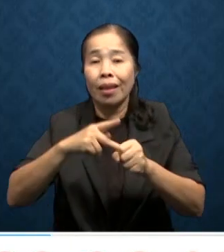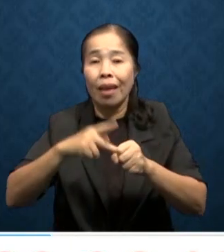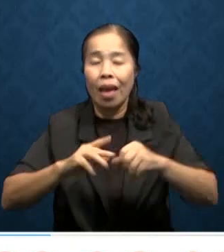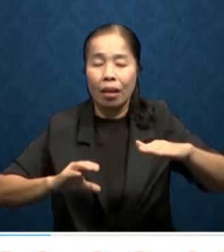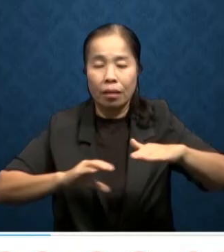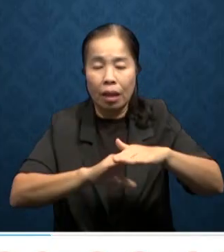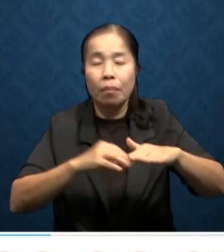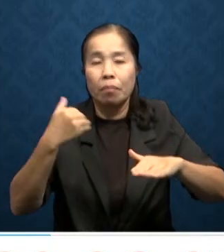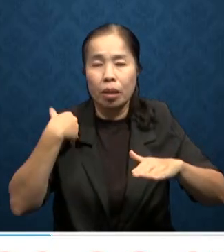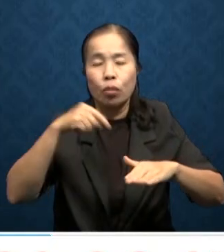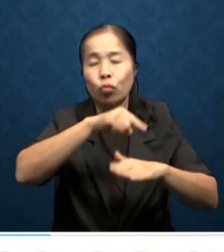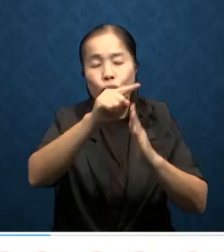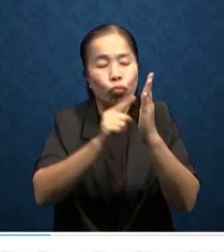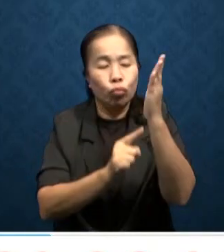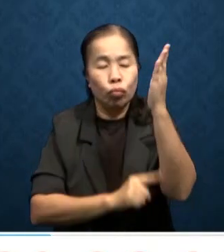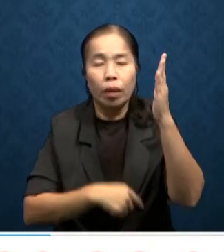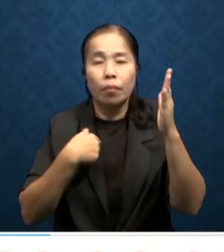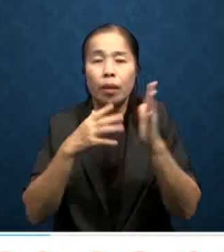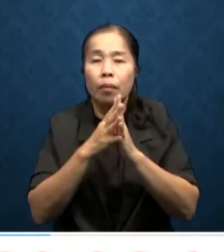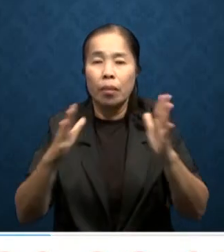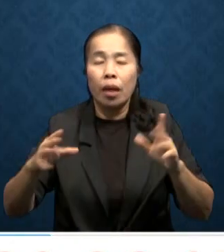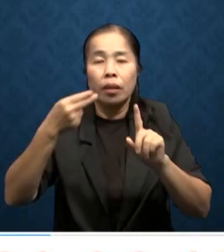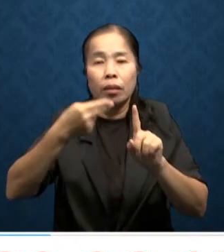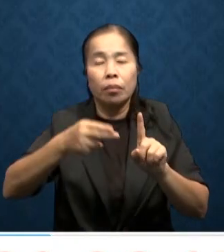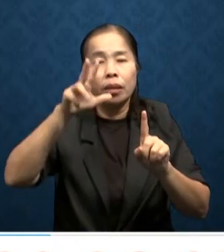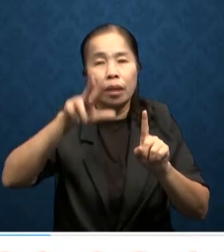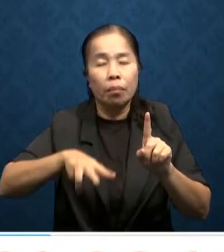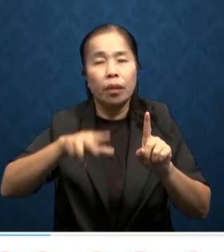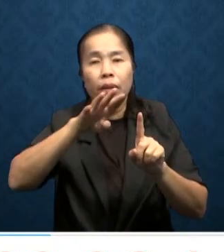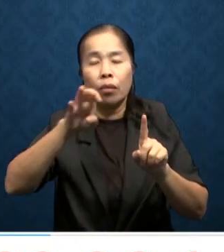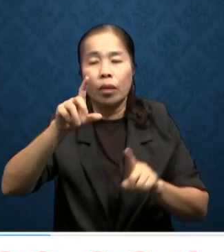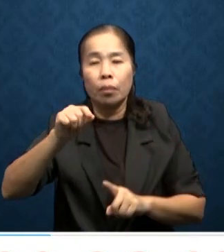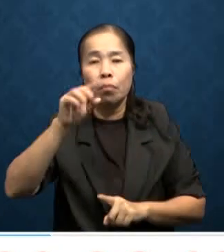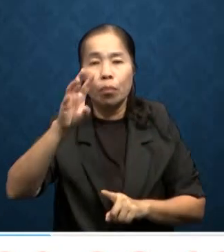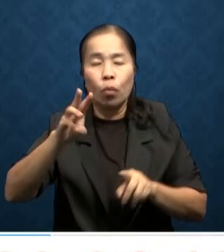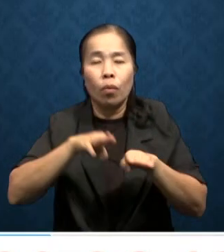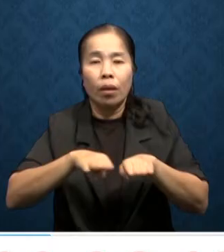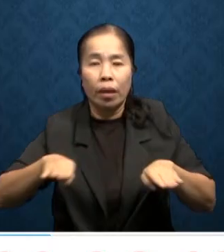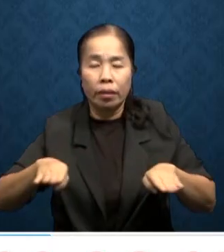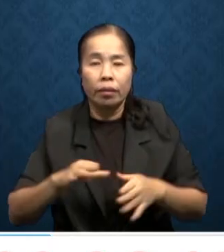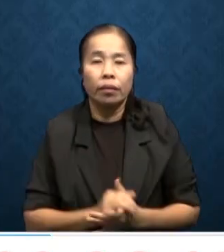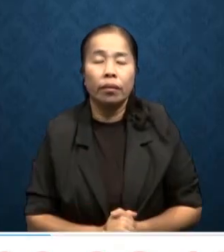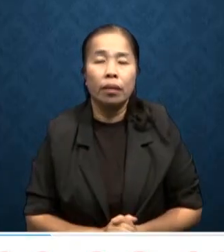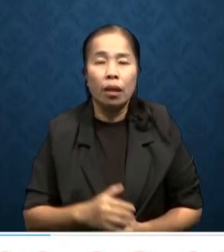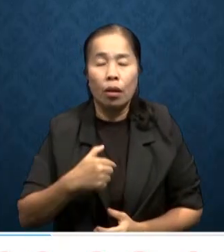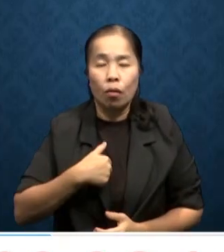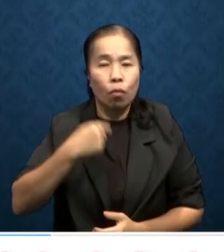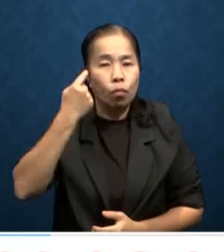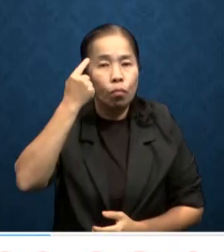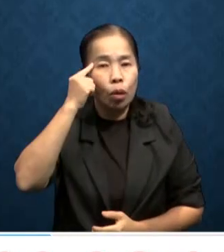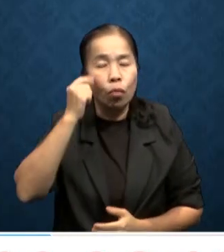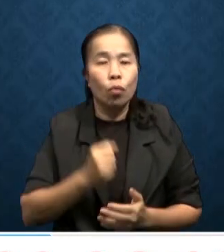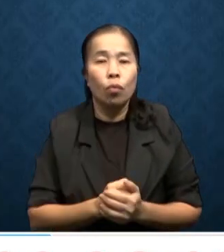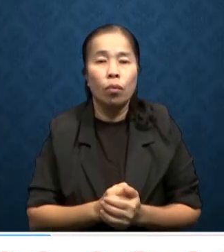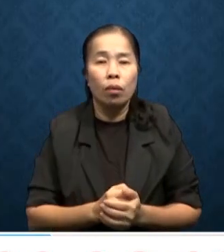ในเอ่อทั่วประเทศไทยมากกว่า 13, 426คันซึ่งดิฉันไม่ทราบว่าแบ่ง